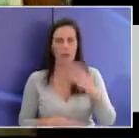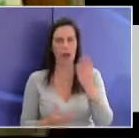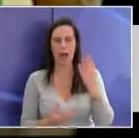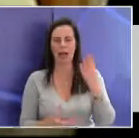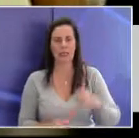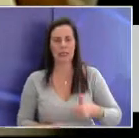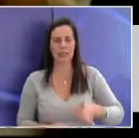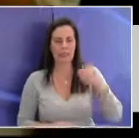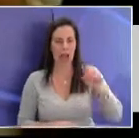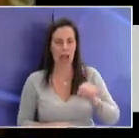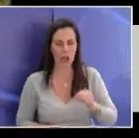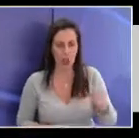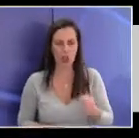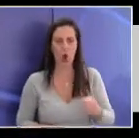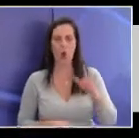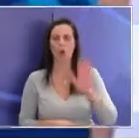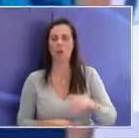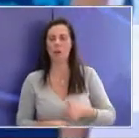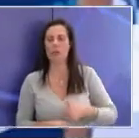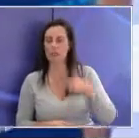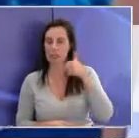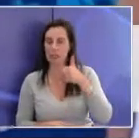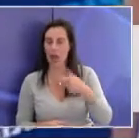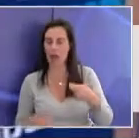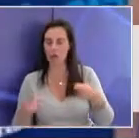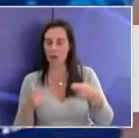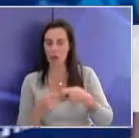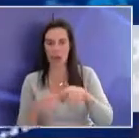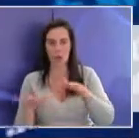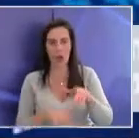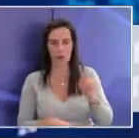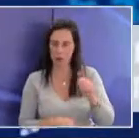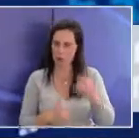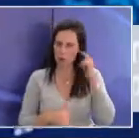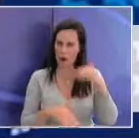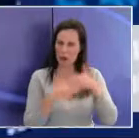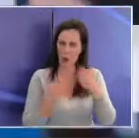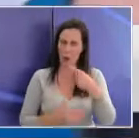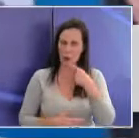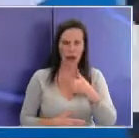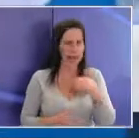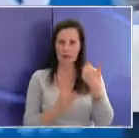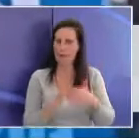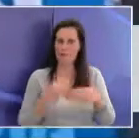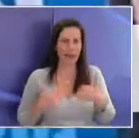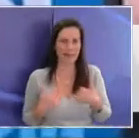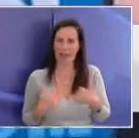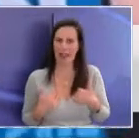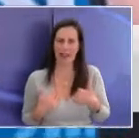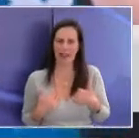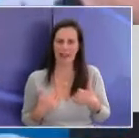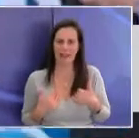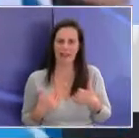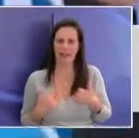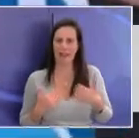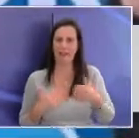התיירות ובשר המקשר בין הממשלה לכנסת, שזה לא אולי גם שמעתי אותו בבוקר, הוא אמר, הייתי מוותר על זה. בוודאי. חוטובלי